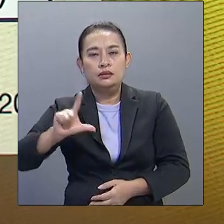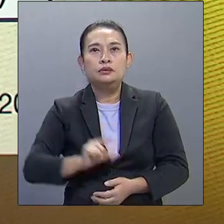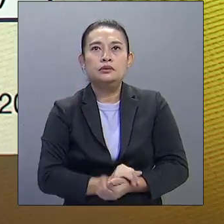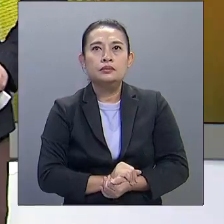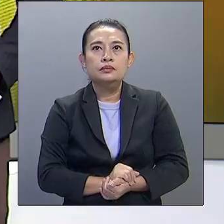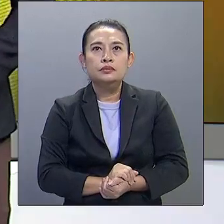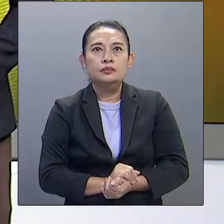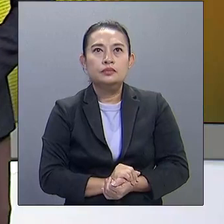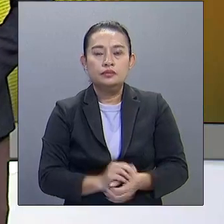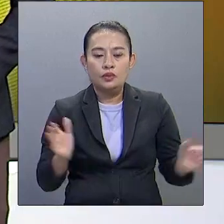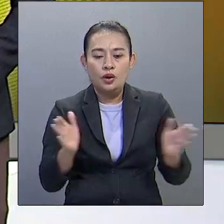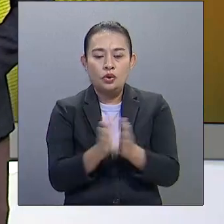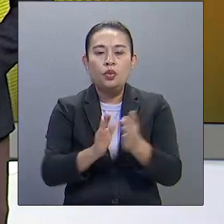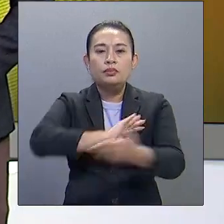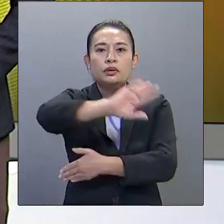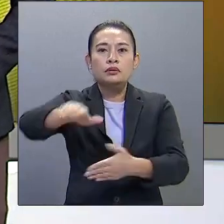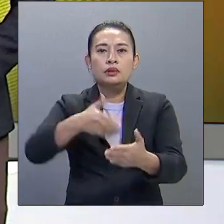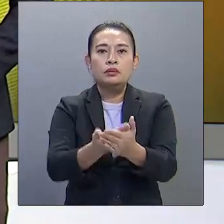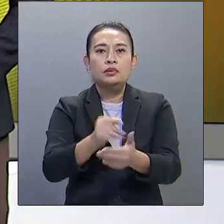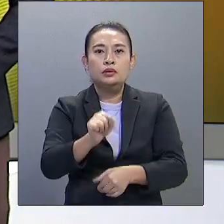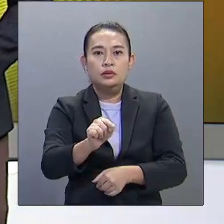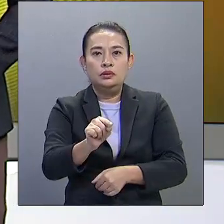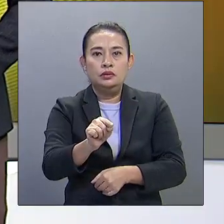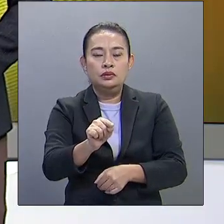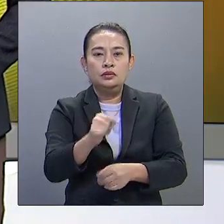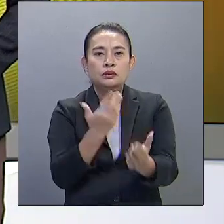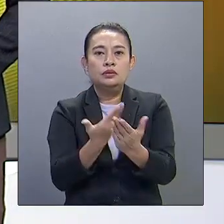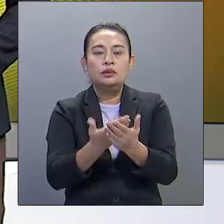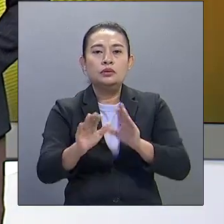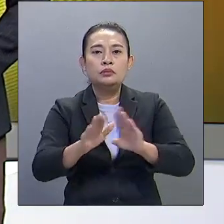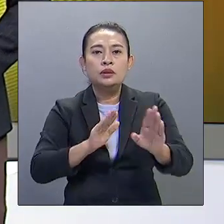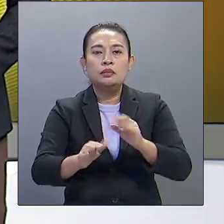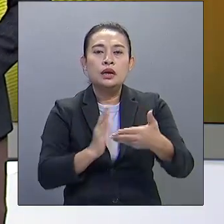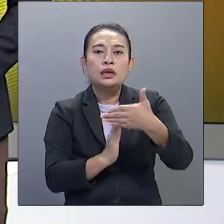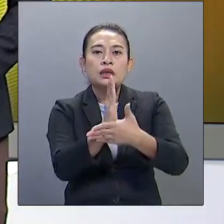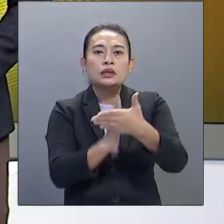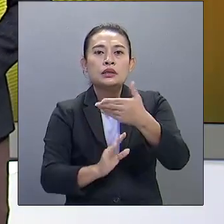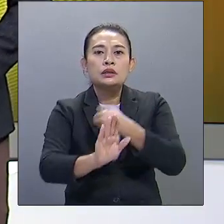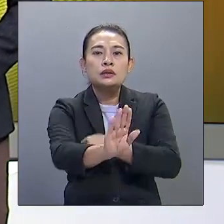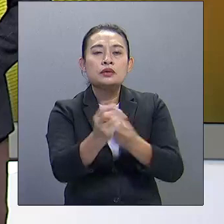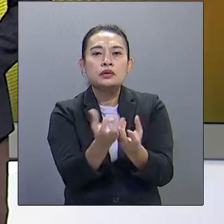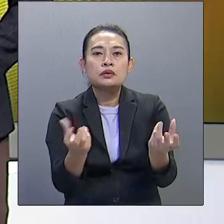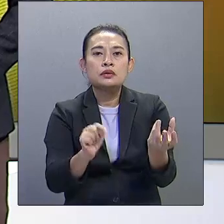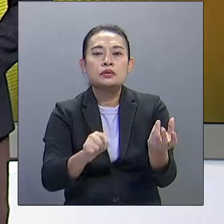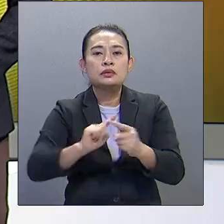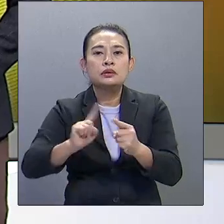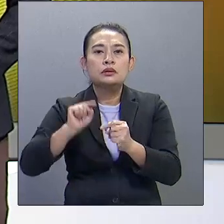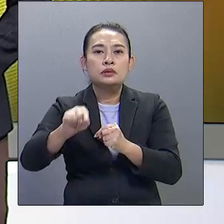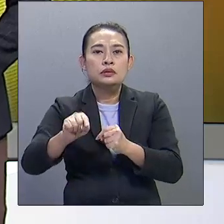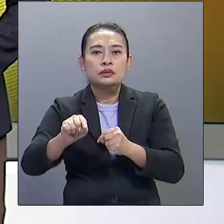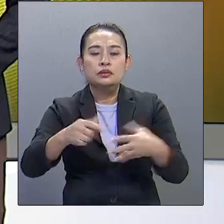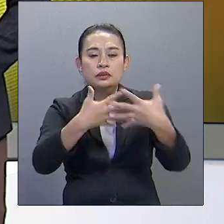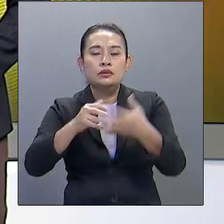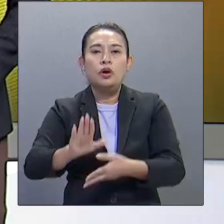ค่ะรวมๆแล้วนะคะทั้งหมดเนี้ยมีมูลค่าเท่ากับคร่องครืองหนของผลิตภัณฑ์มวลรวมภายในประเทศหรือว่า